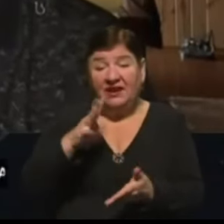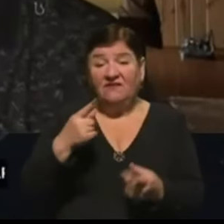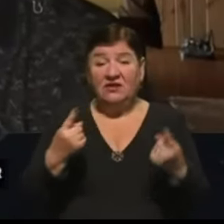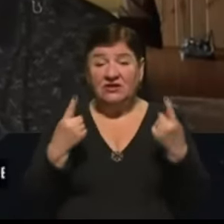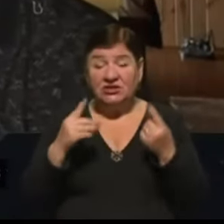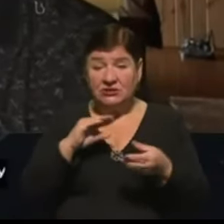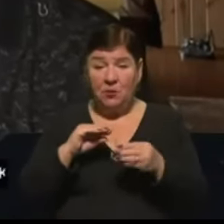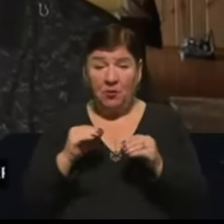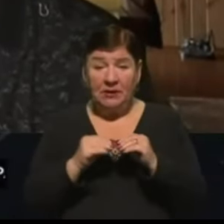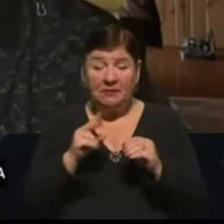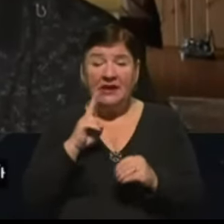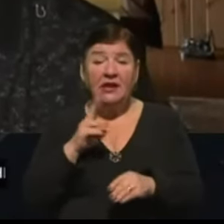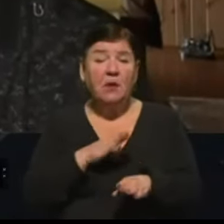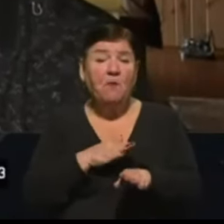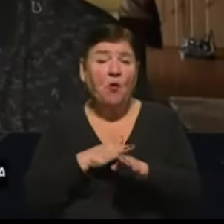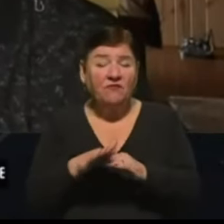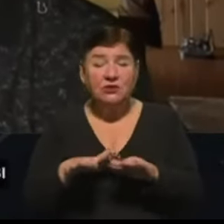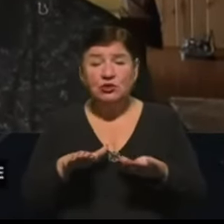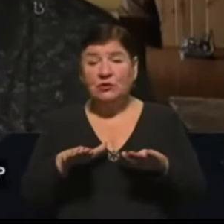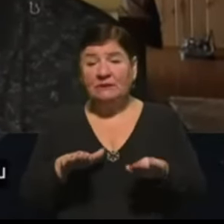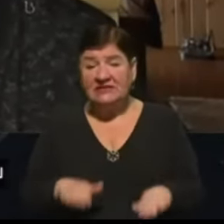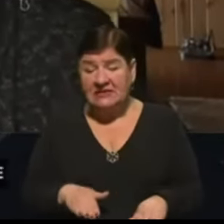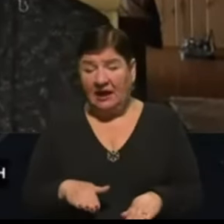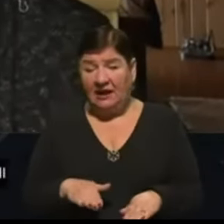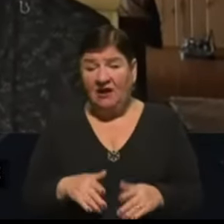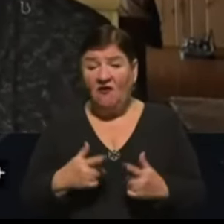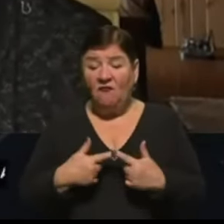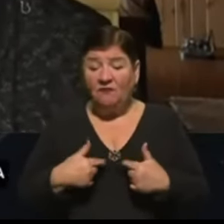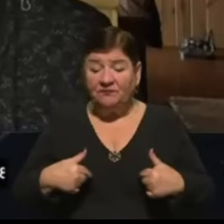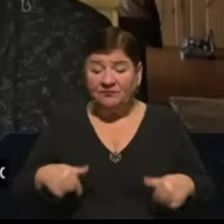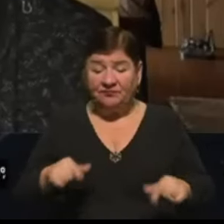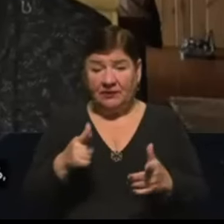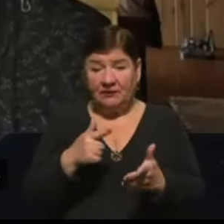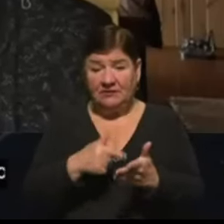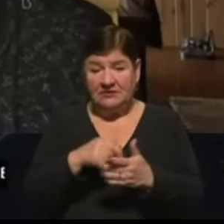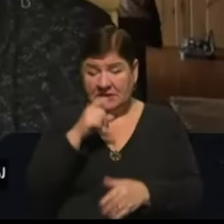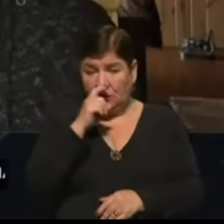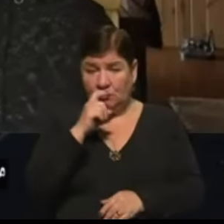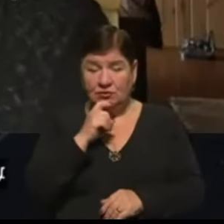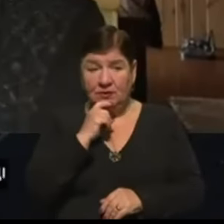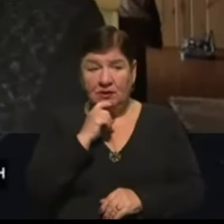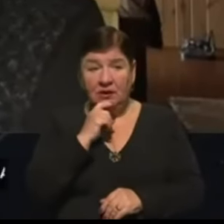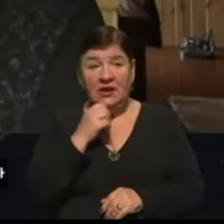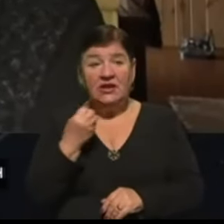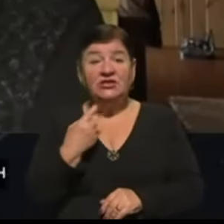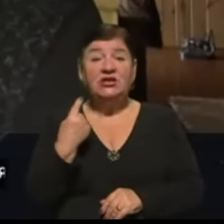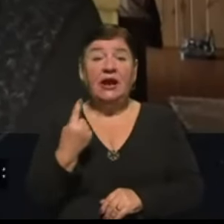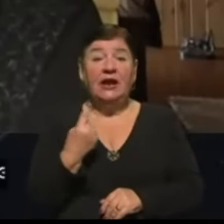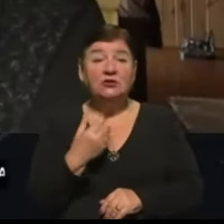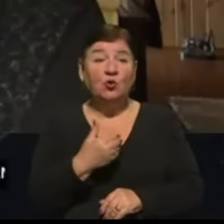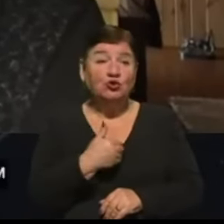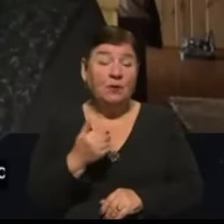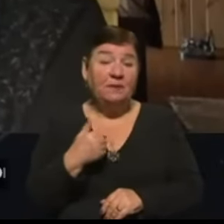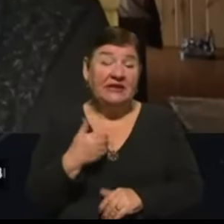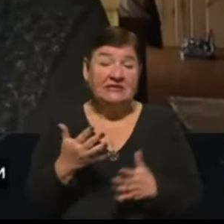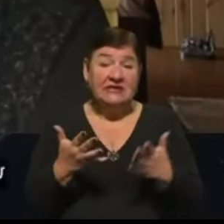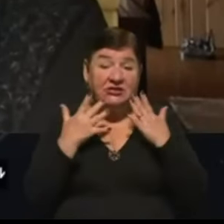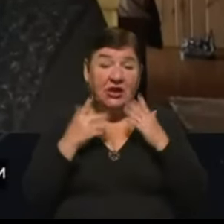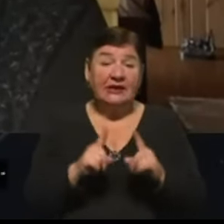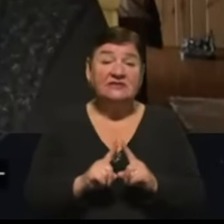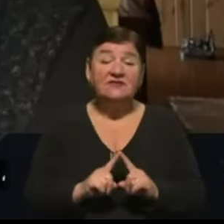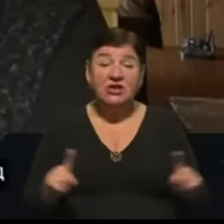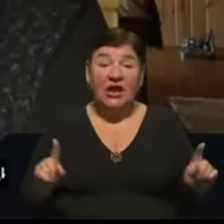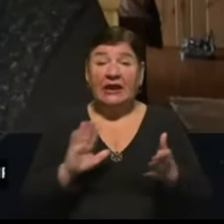величезні проблеми, які повністю зараз на містах, там мери міст не розуміють. Тому ще раз хочу сказати, мені здається, це